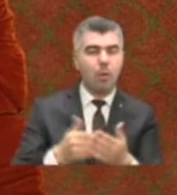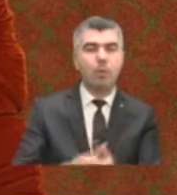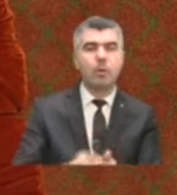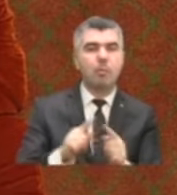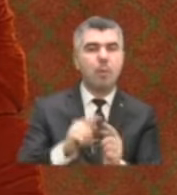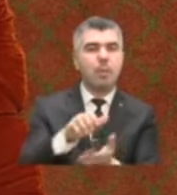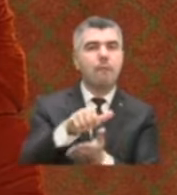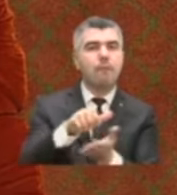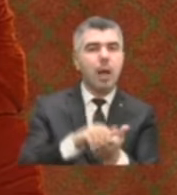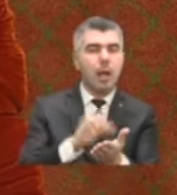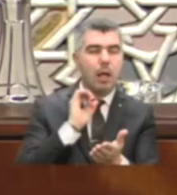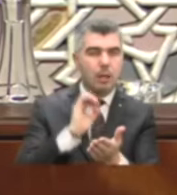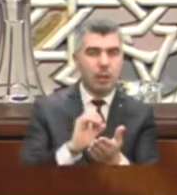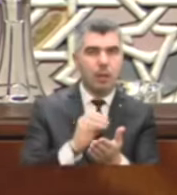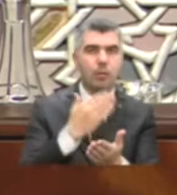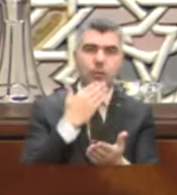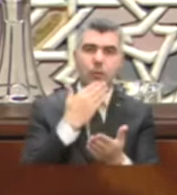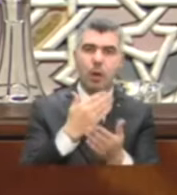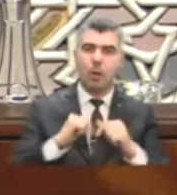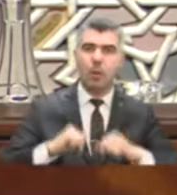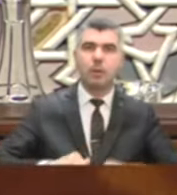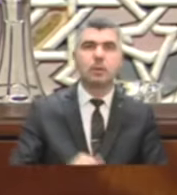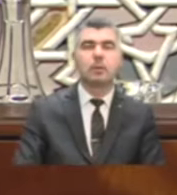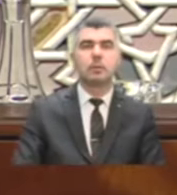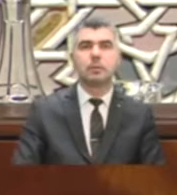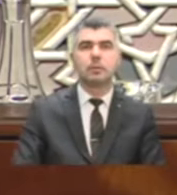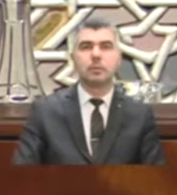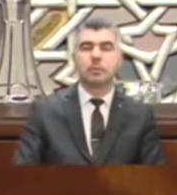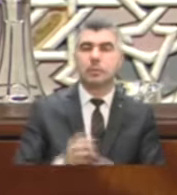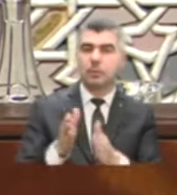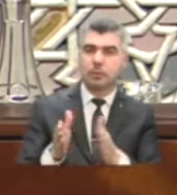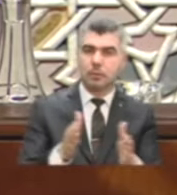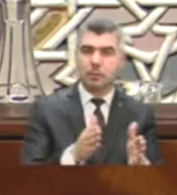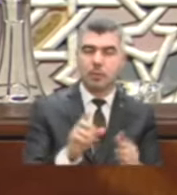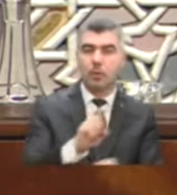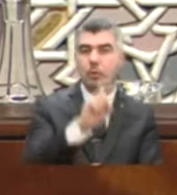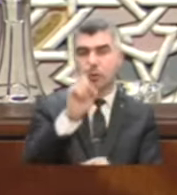الفلاحه اللي كيكون ضخ. شكرا شكرا سيده الوزيره.